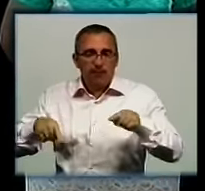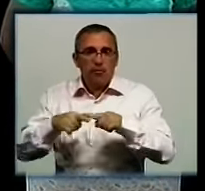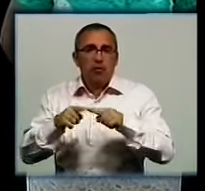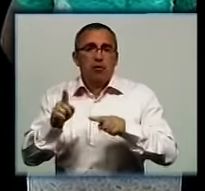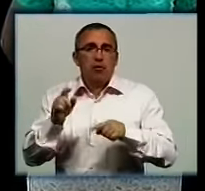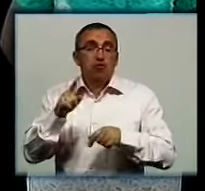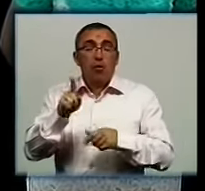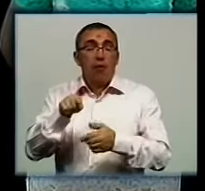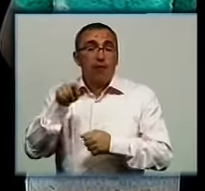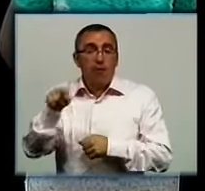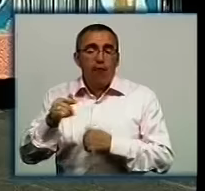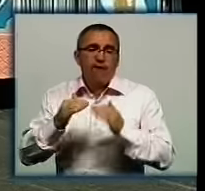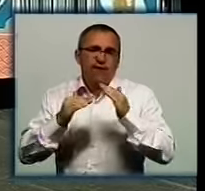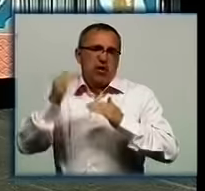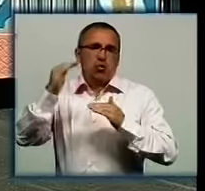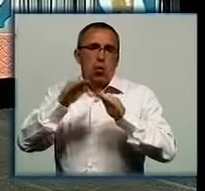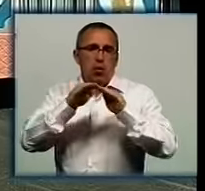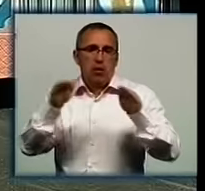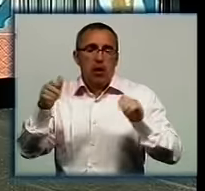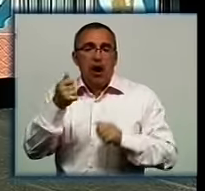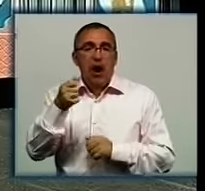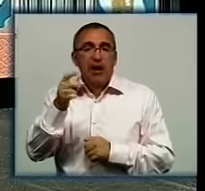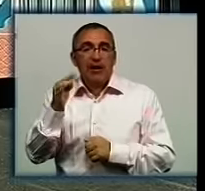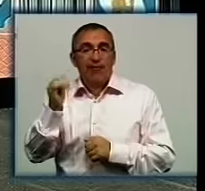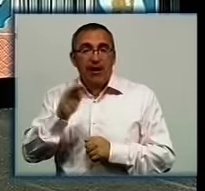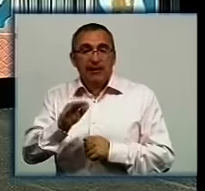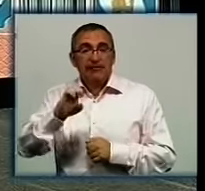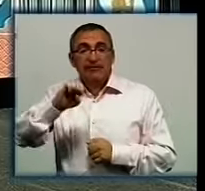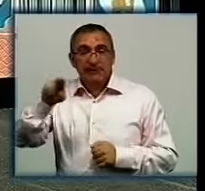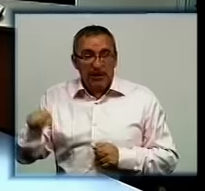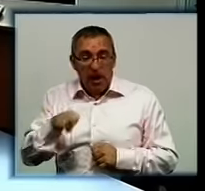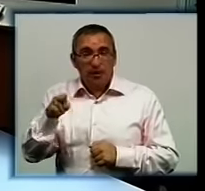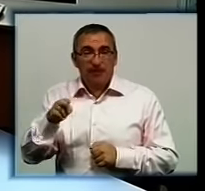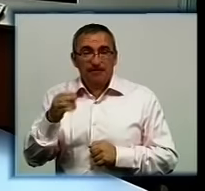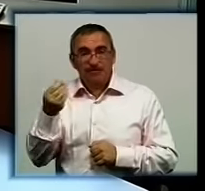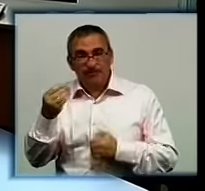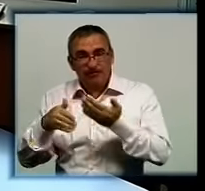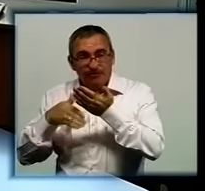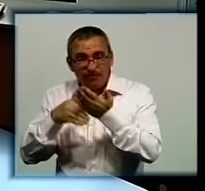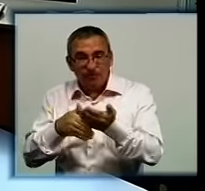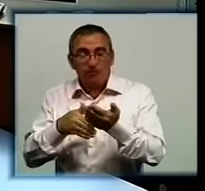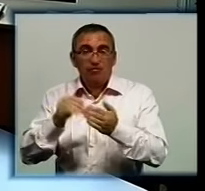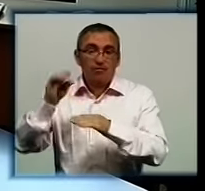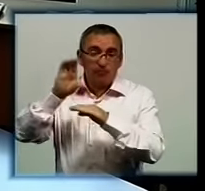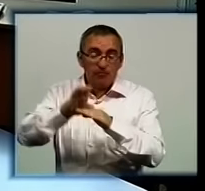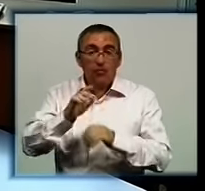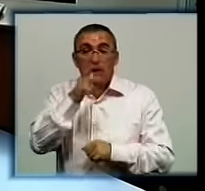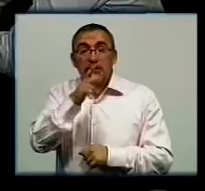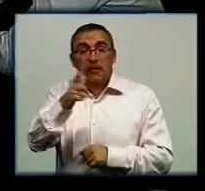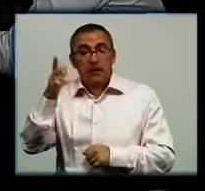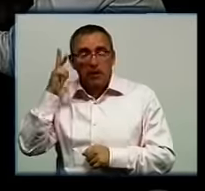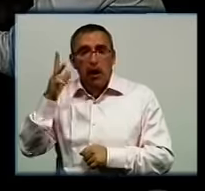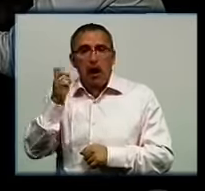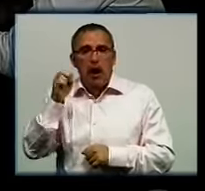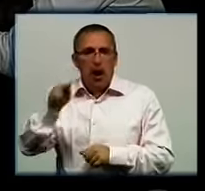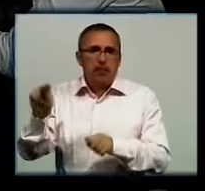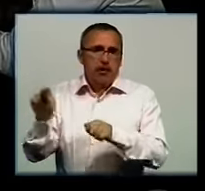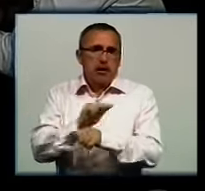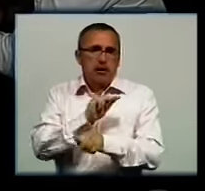що на високому рівні. У Ганівському дитячому садку за кошти агрофірми та місцевого бюджету 3 роки тому зробили капітальний